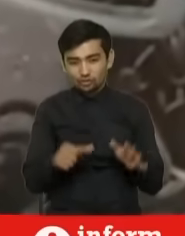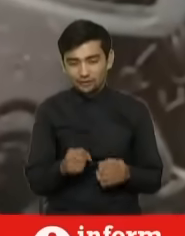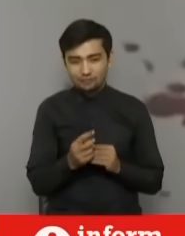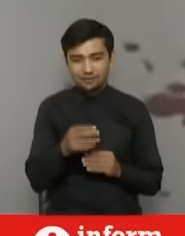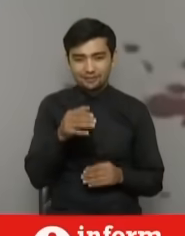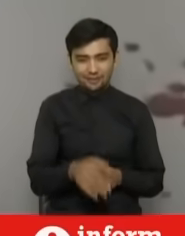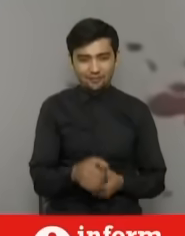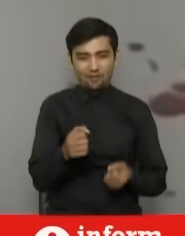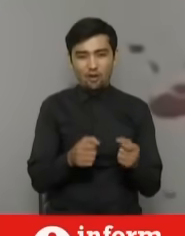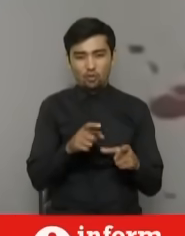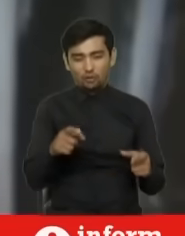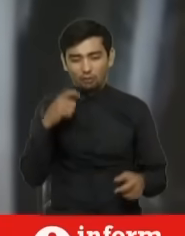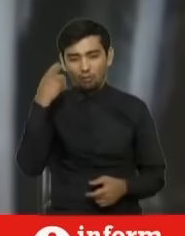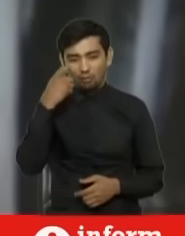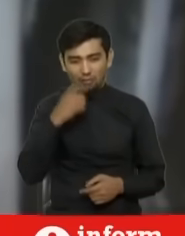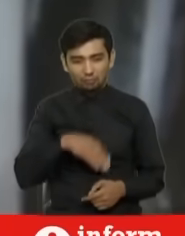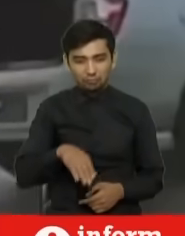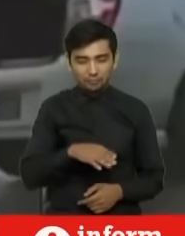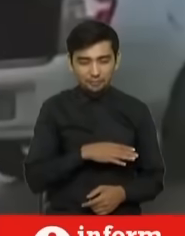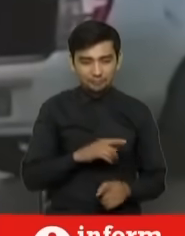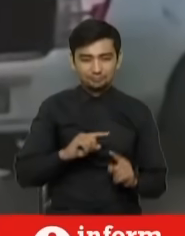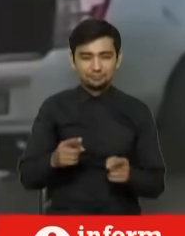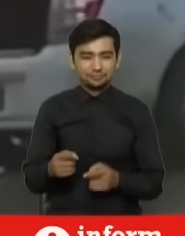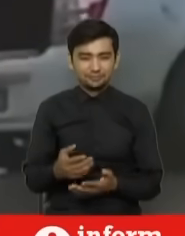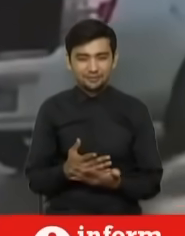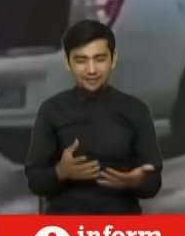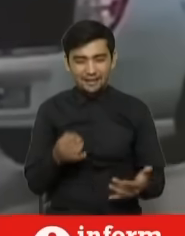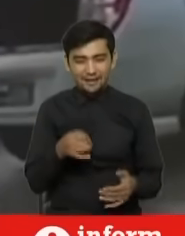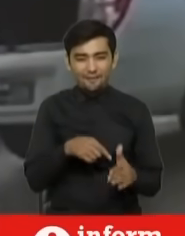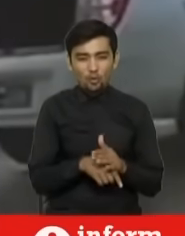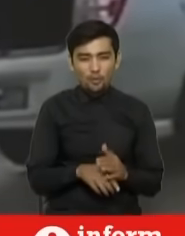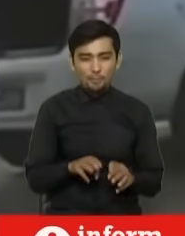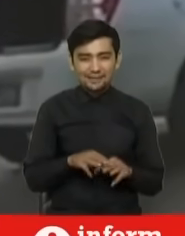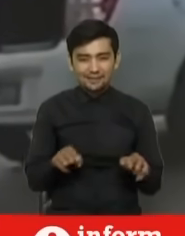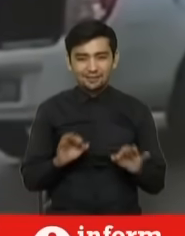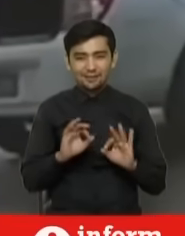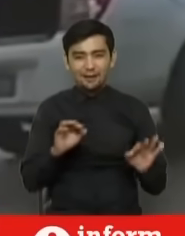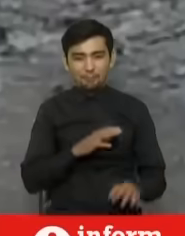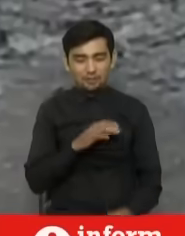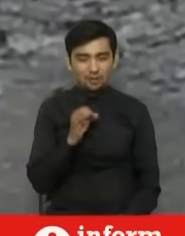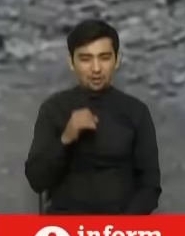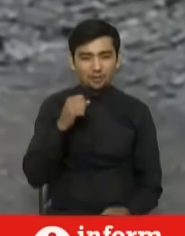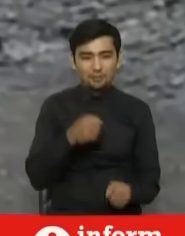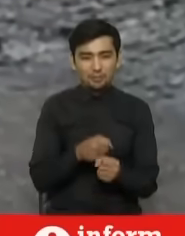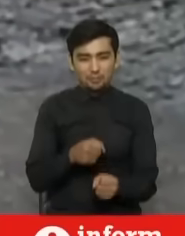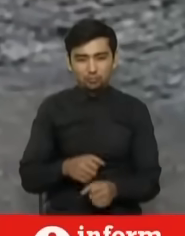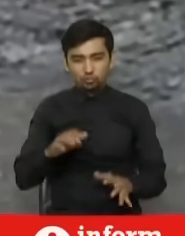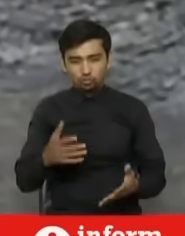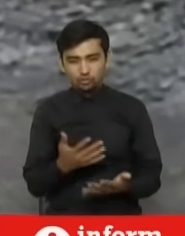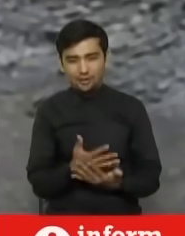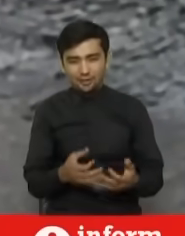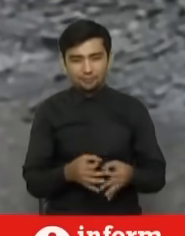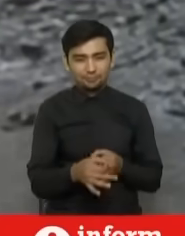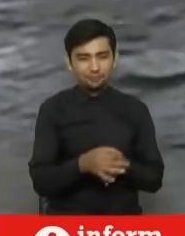астам жүргізуші көлігін мас күйінде тізгіндепті. Бұл сұмдық деректі ішкі істер министрлігі таратып отыр. Жол көлік оқиғасына елді мекен